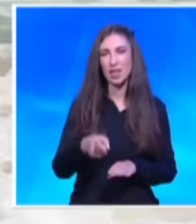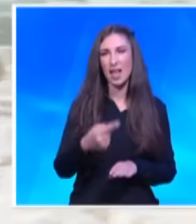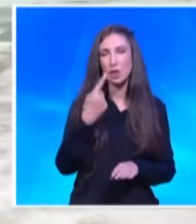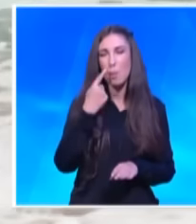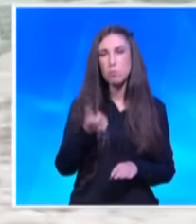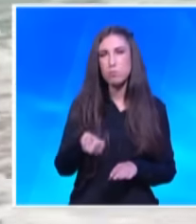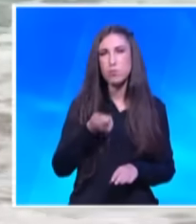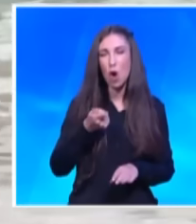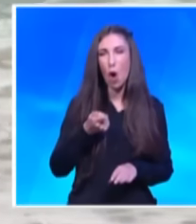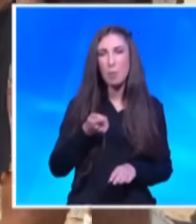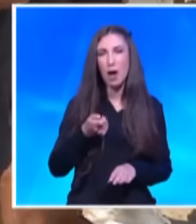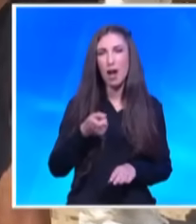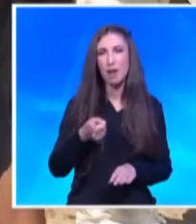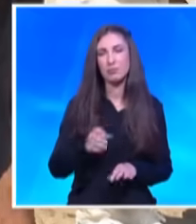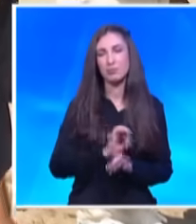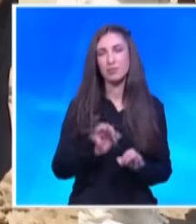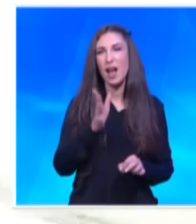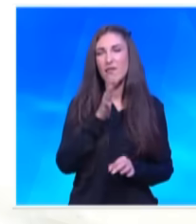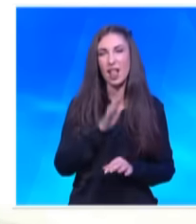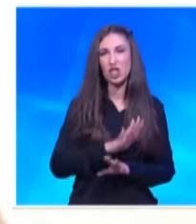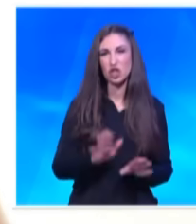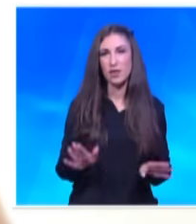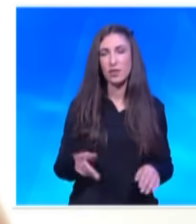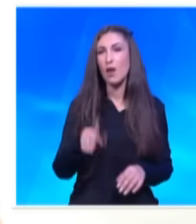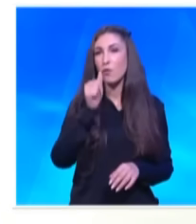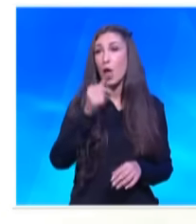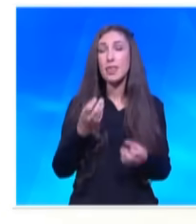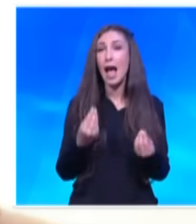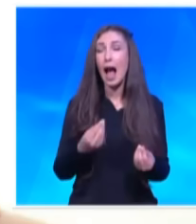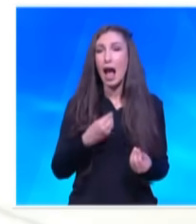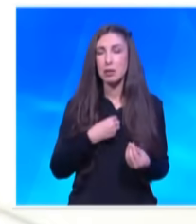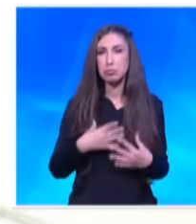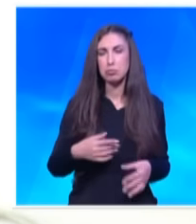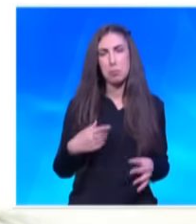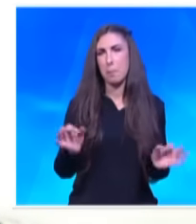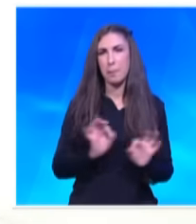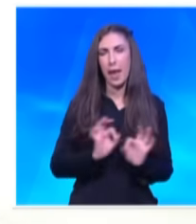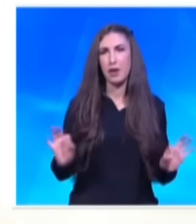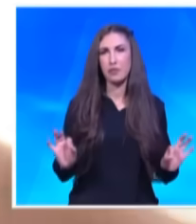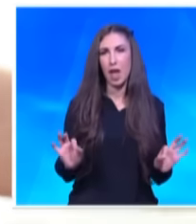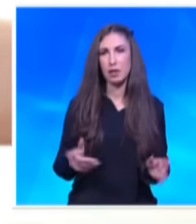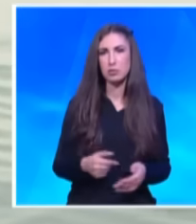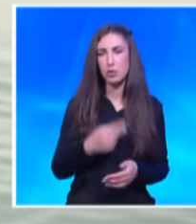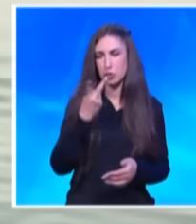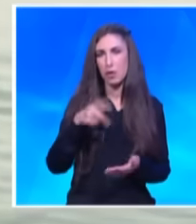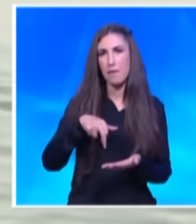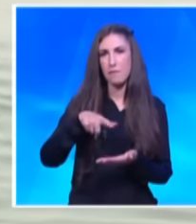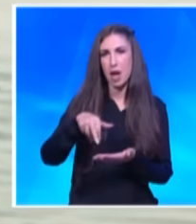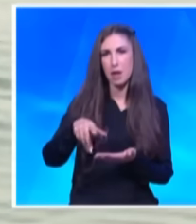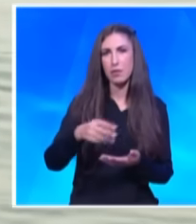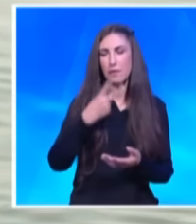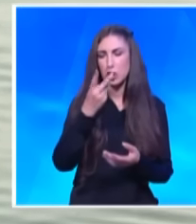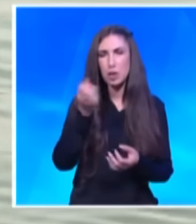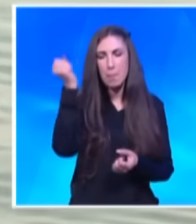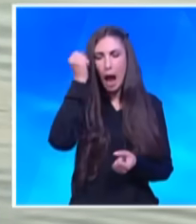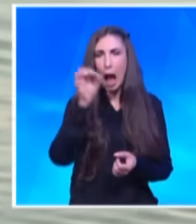която беше оповестена, е абсолютна фалшификация. Водата как ви се струва морската? Перфектна, перфектна. Ето върва и си виждам